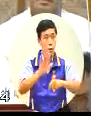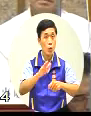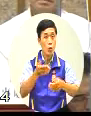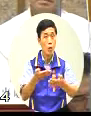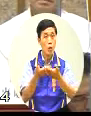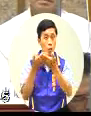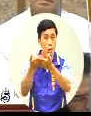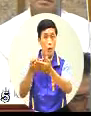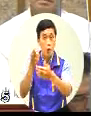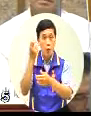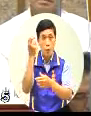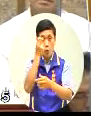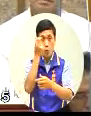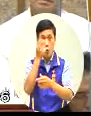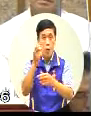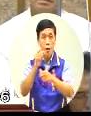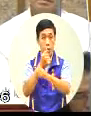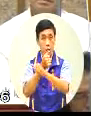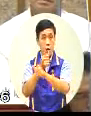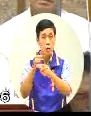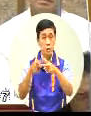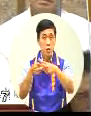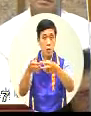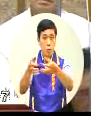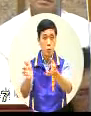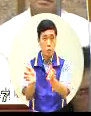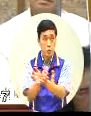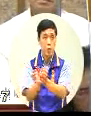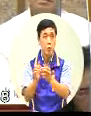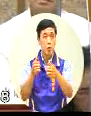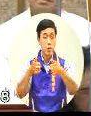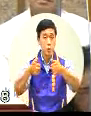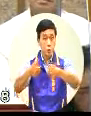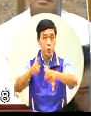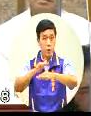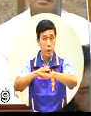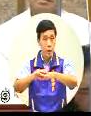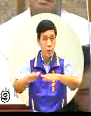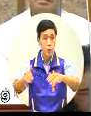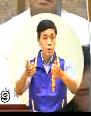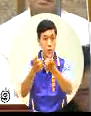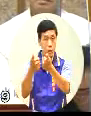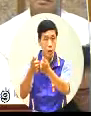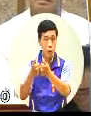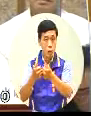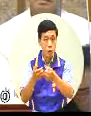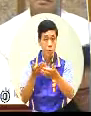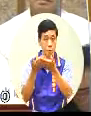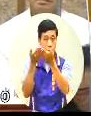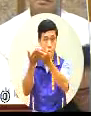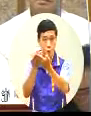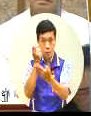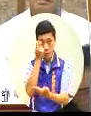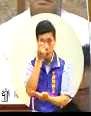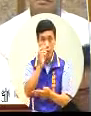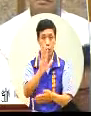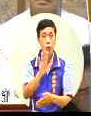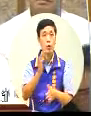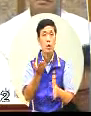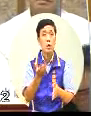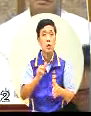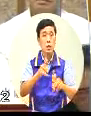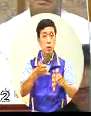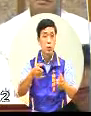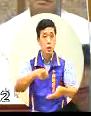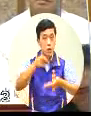所谓的管考小组啊，道安汇报这个系统里面去做专家学者的这个 这个审核了哈。那刚才议员所提到的都